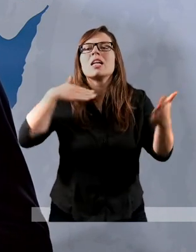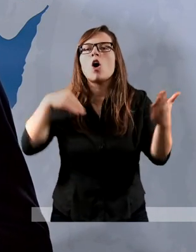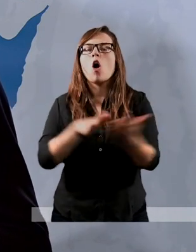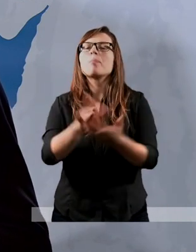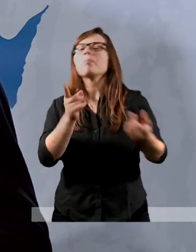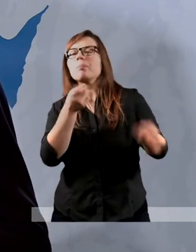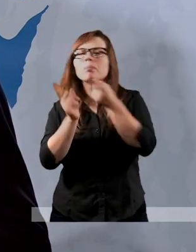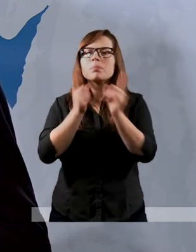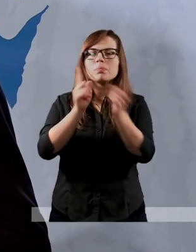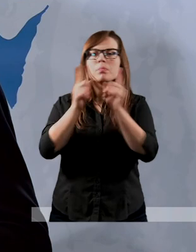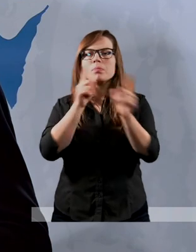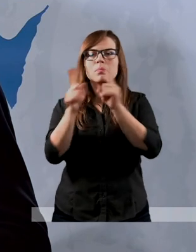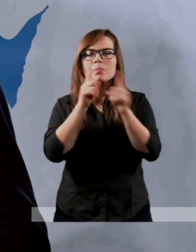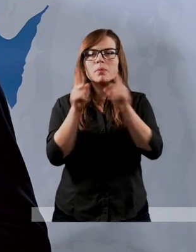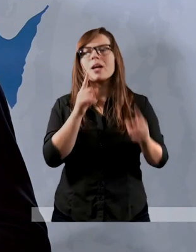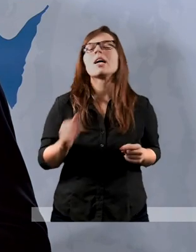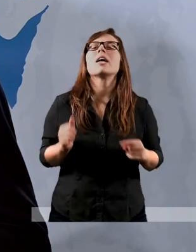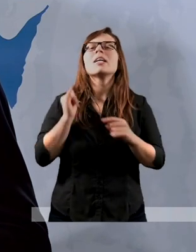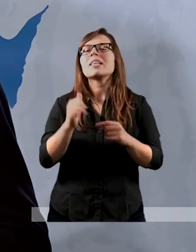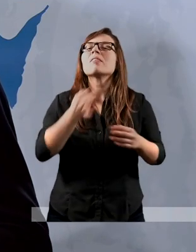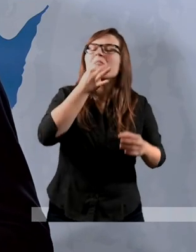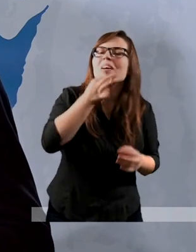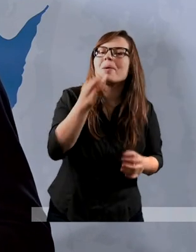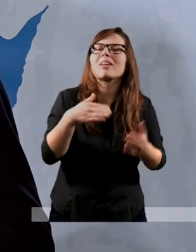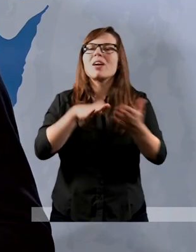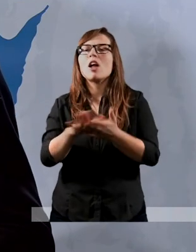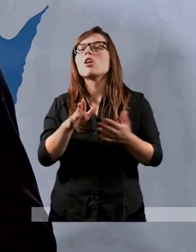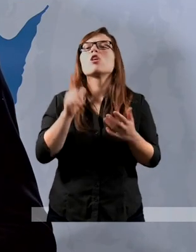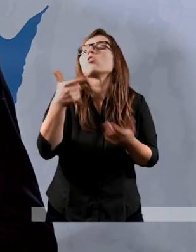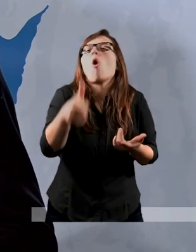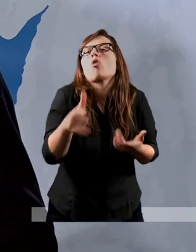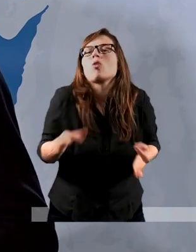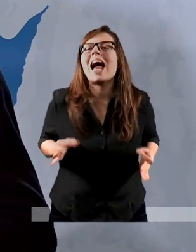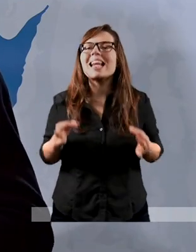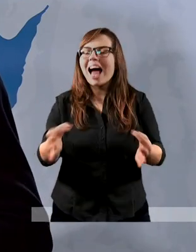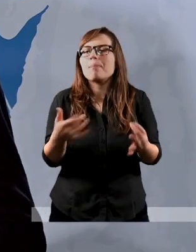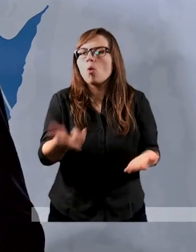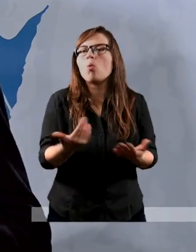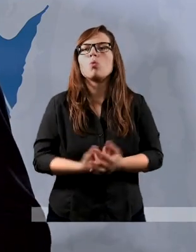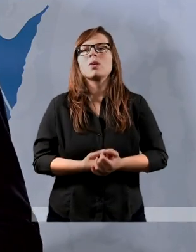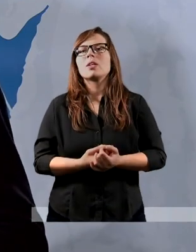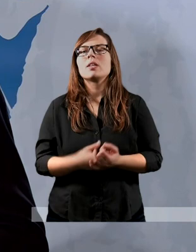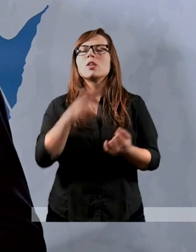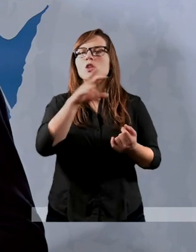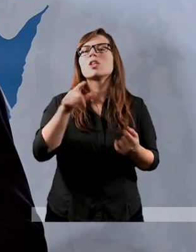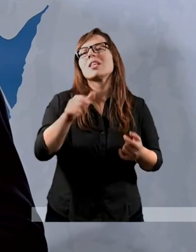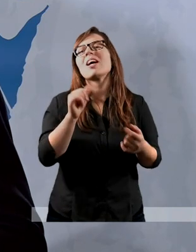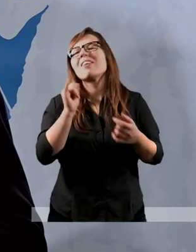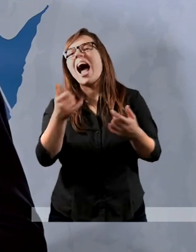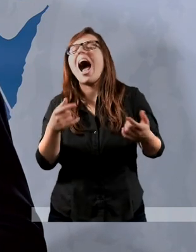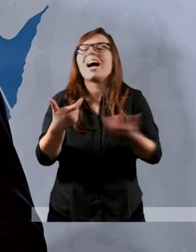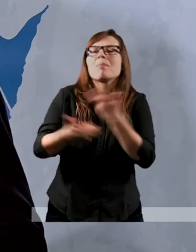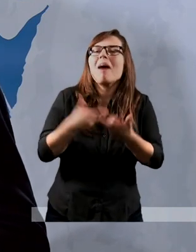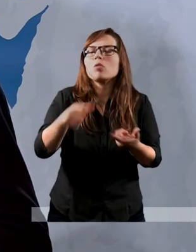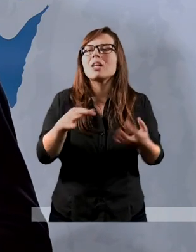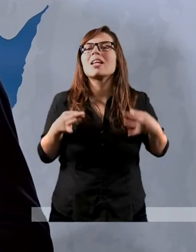sobą oczywiście rozmawiać i pan zaczął się wypytywać, co to za samochód, czy jak się sprawuje i